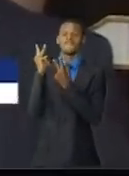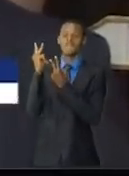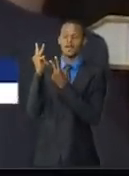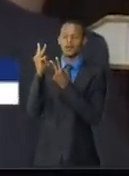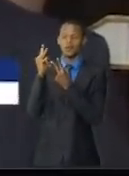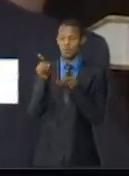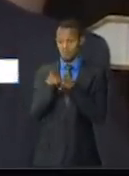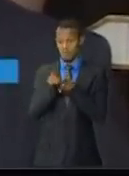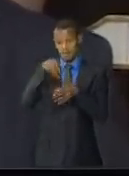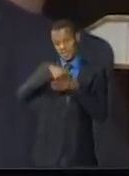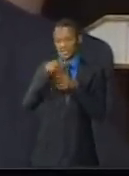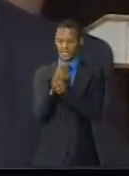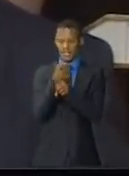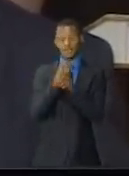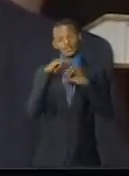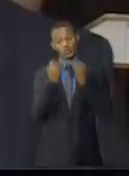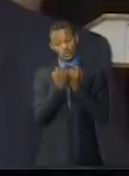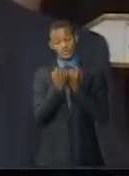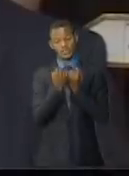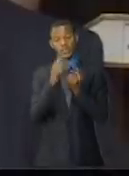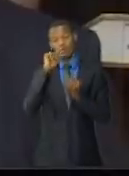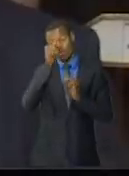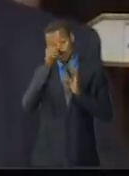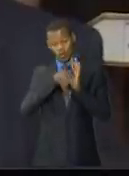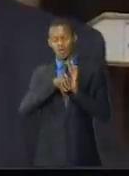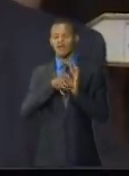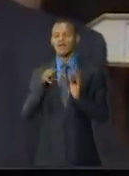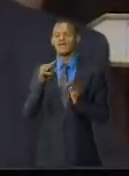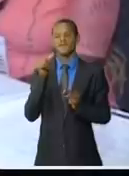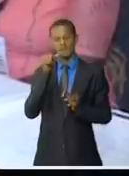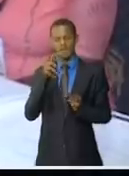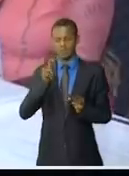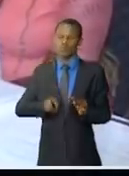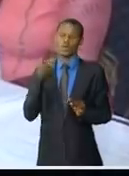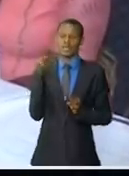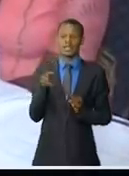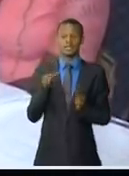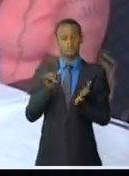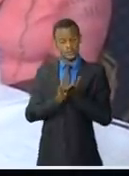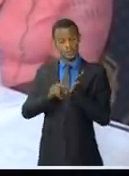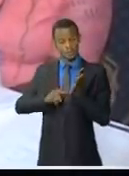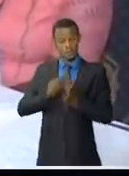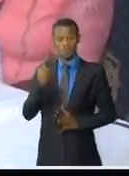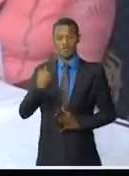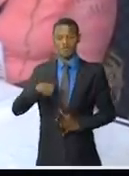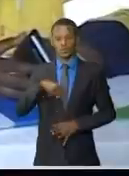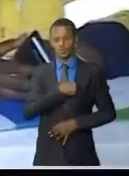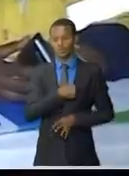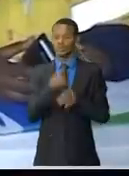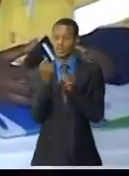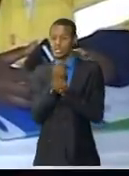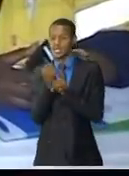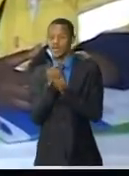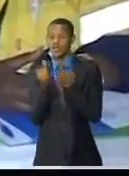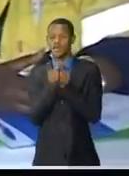un peu l'objectif. Ça, c'est la première fois que nous puissions inviter les femmes des compagnies, non pas seulement minières, mais pétrolières,